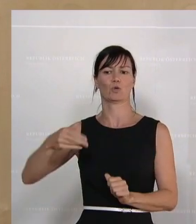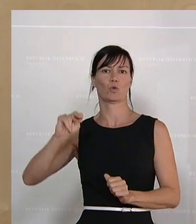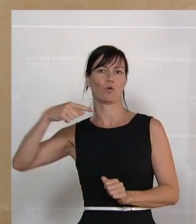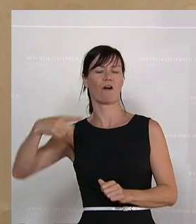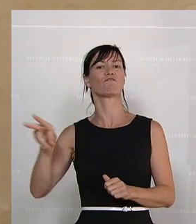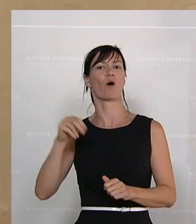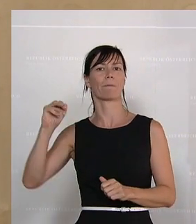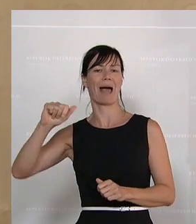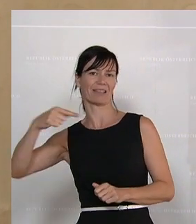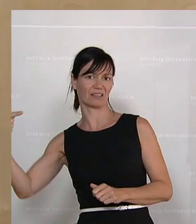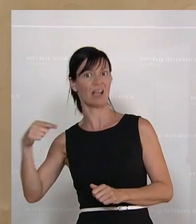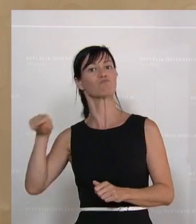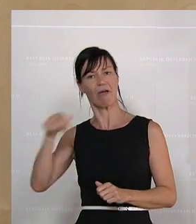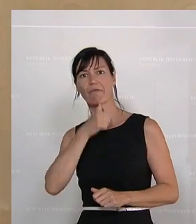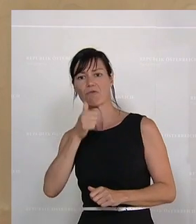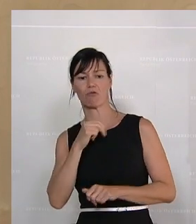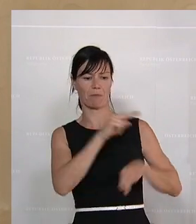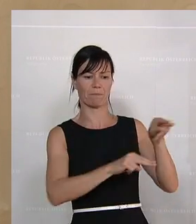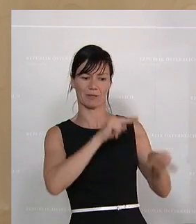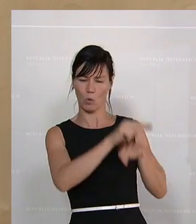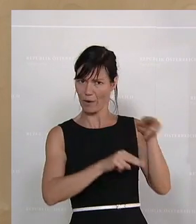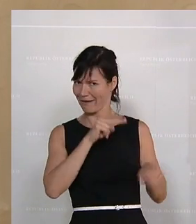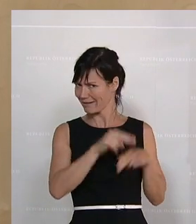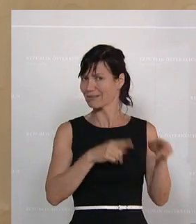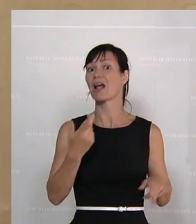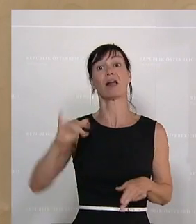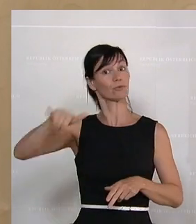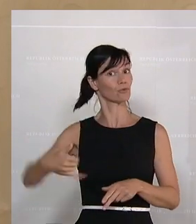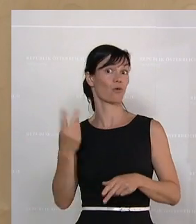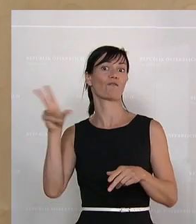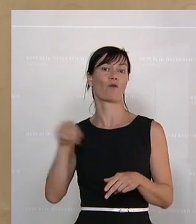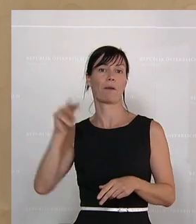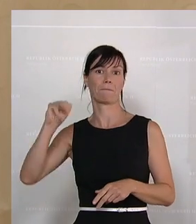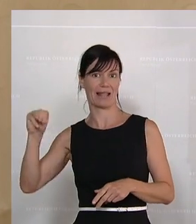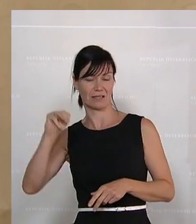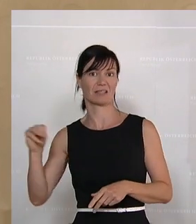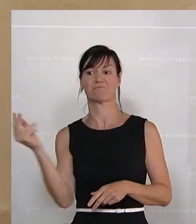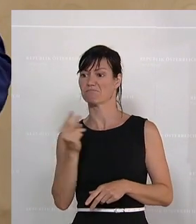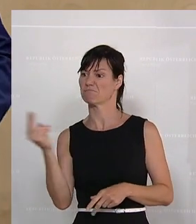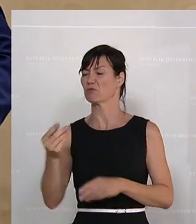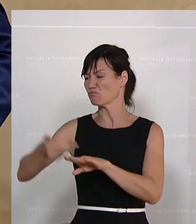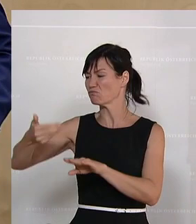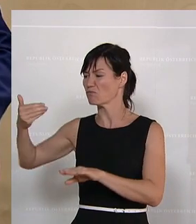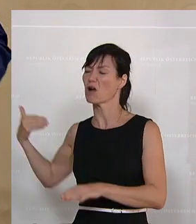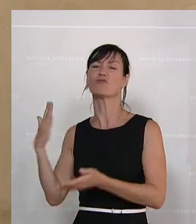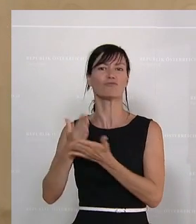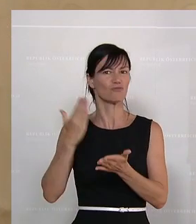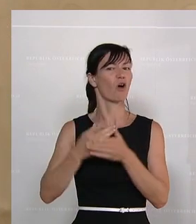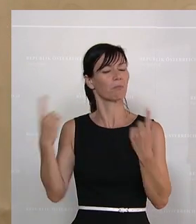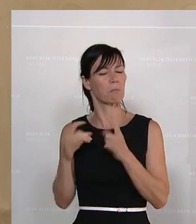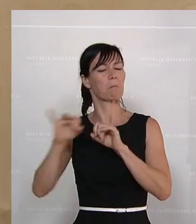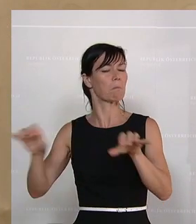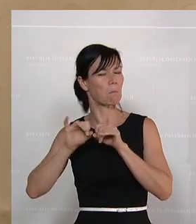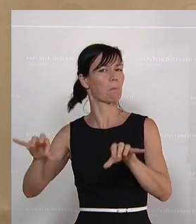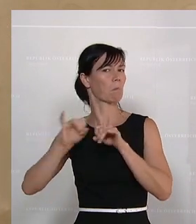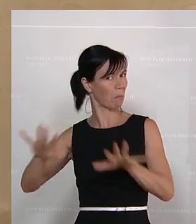grünen betonen jung von matt hat in den vergangenen jahren erfolgreich kampagnen für die grünen kreiert dann folgt eine aufzählung von kampagnen und